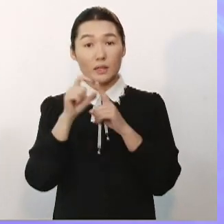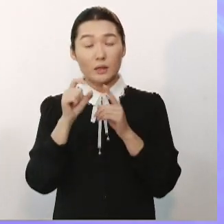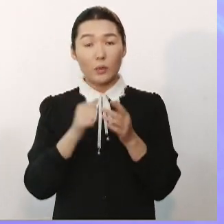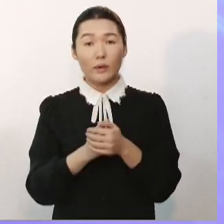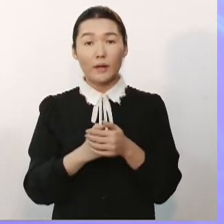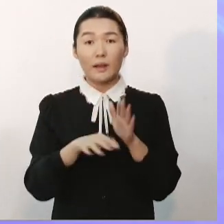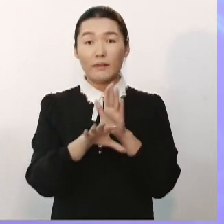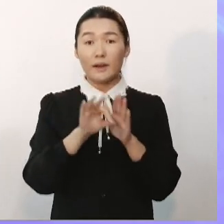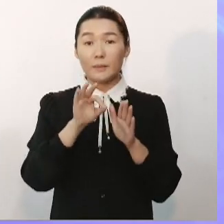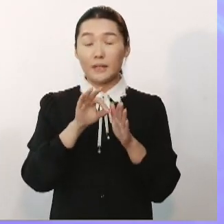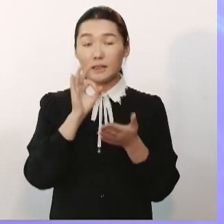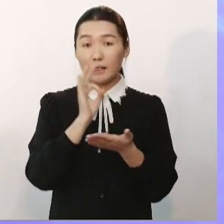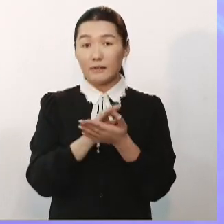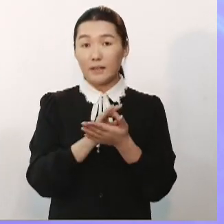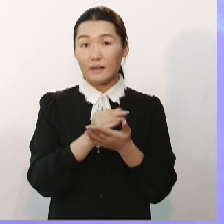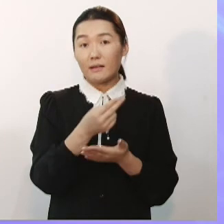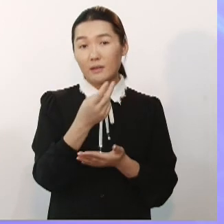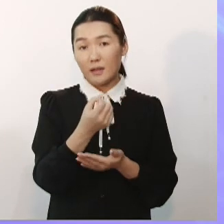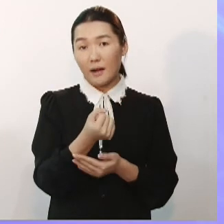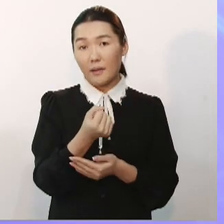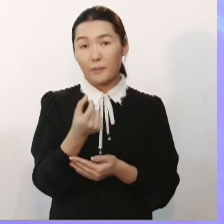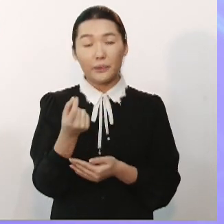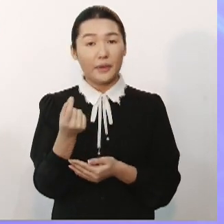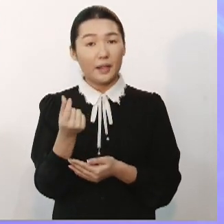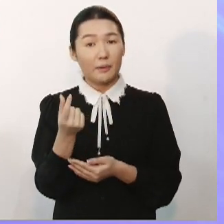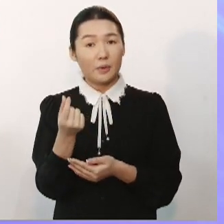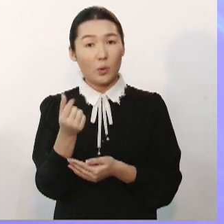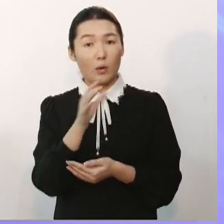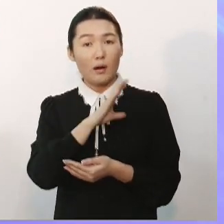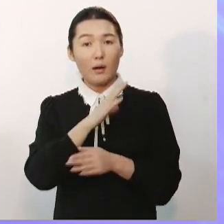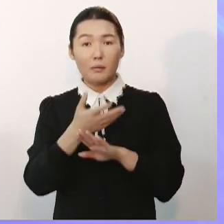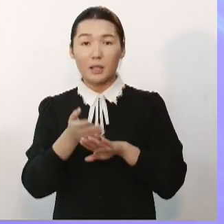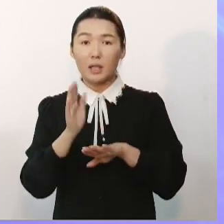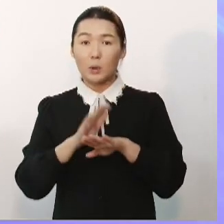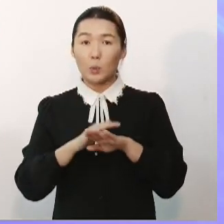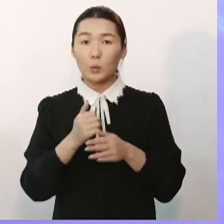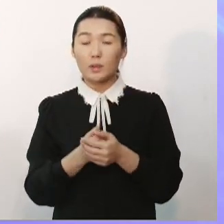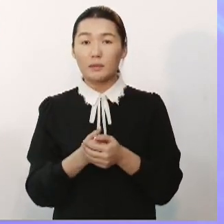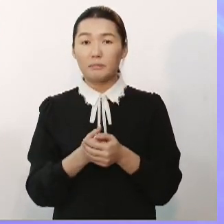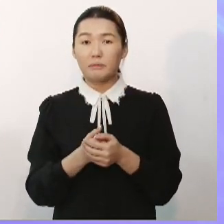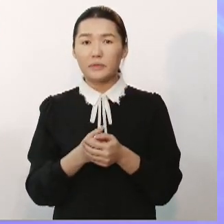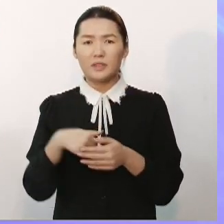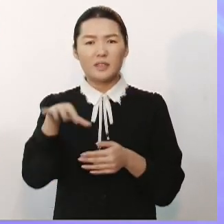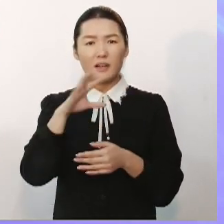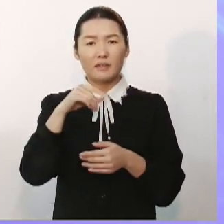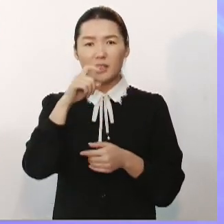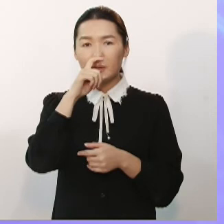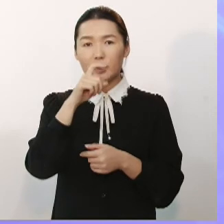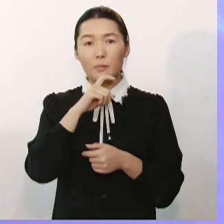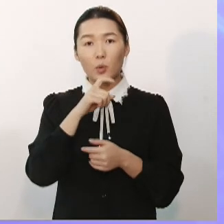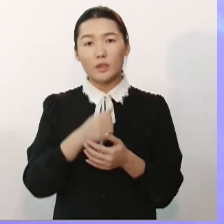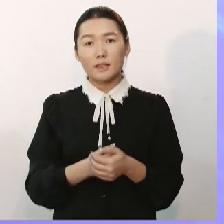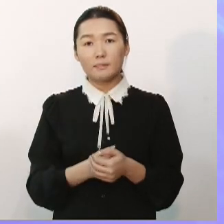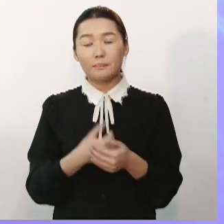ответы «да», «немного», «было трудно», «совсем не понял».